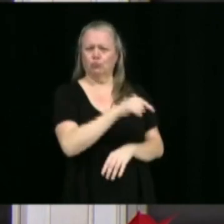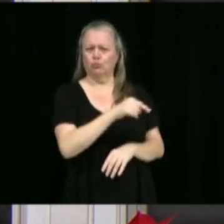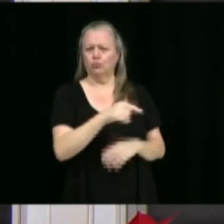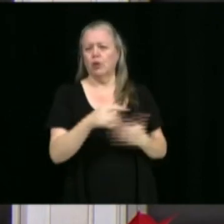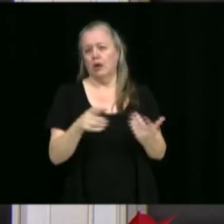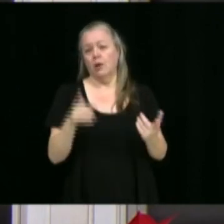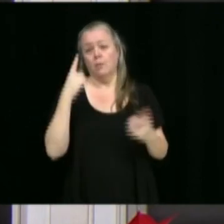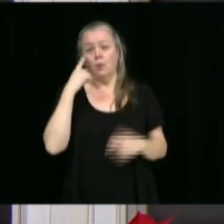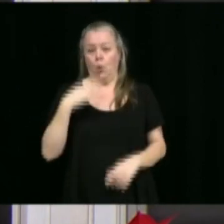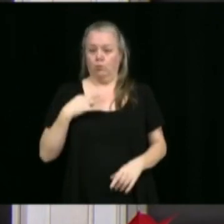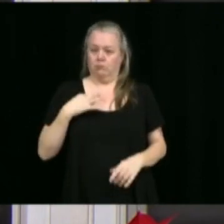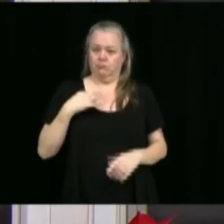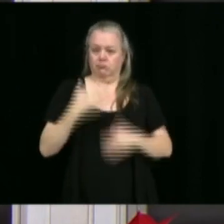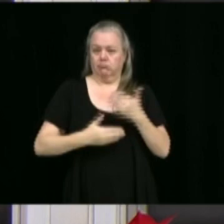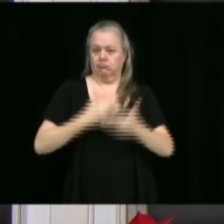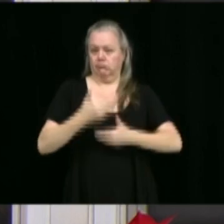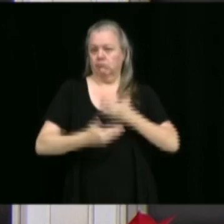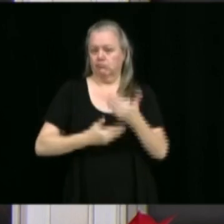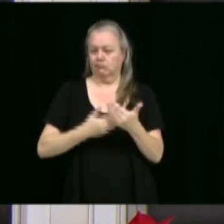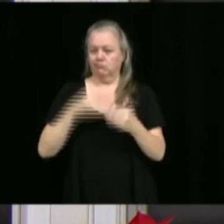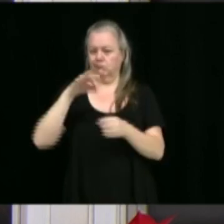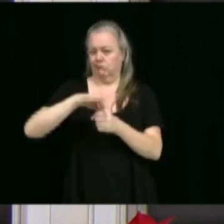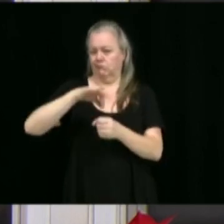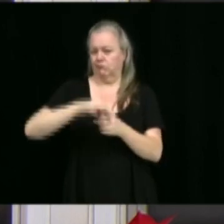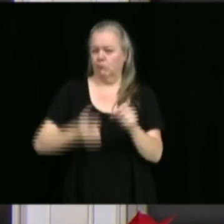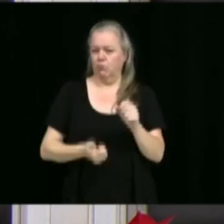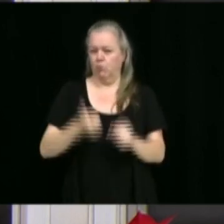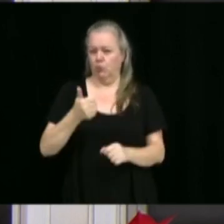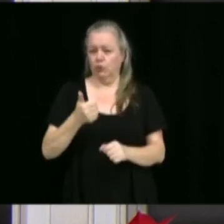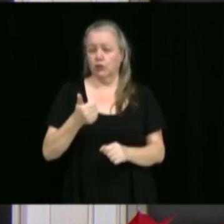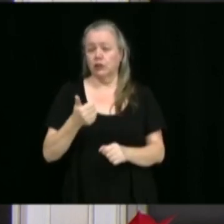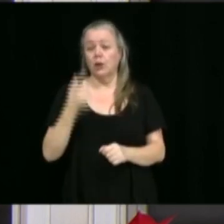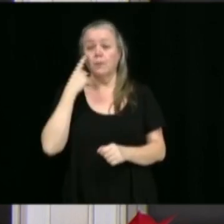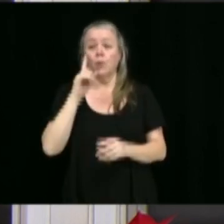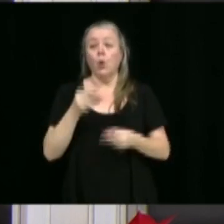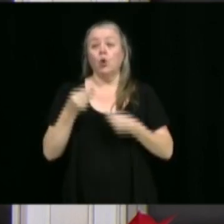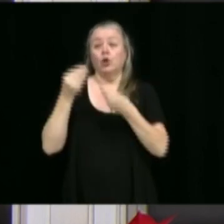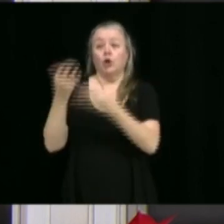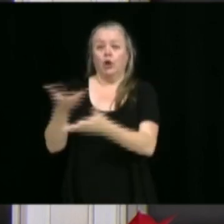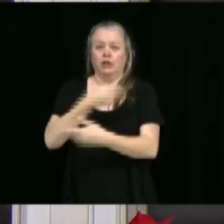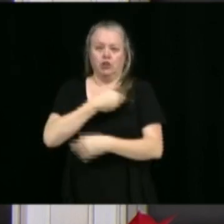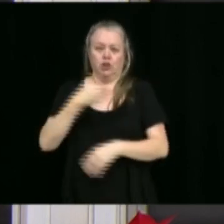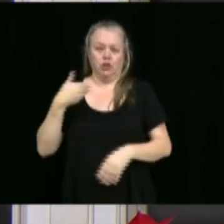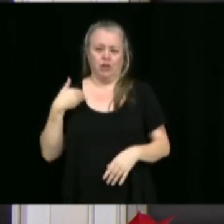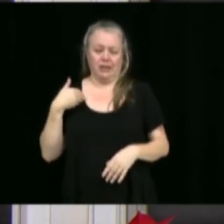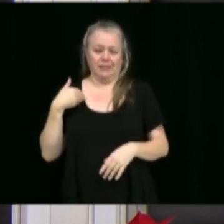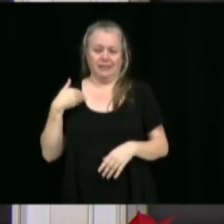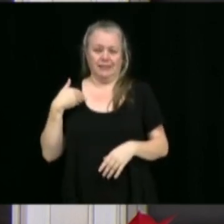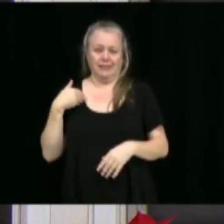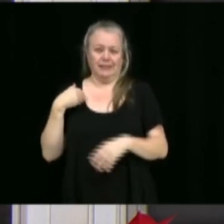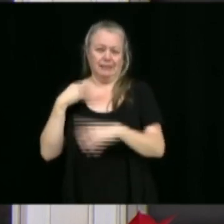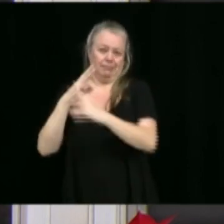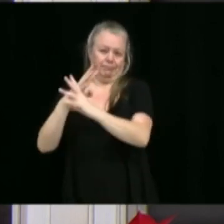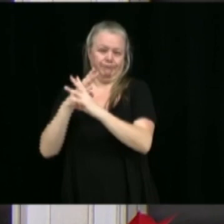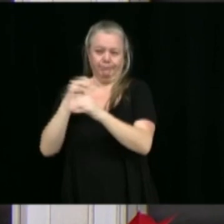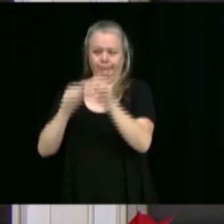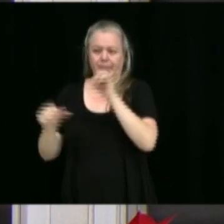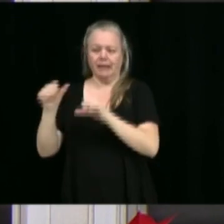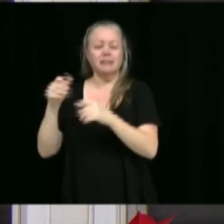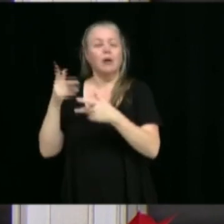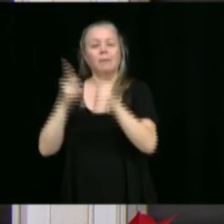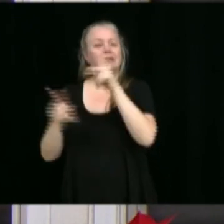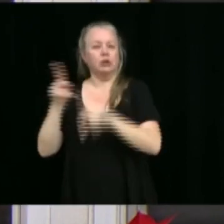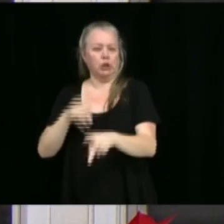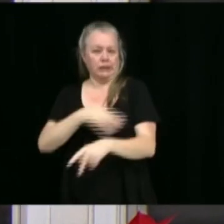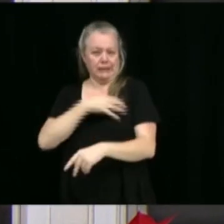sera démocratisé davantage pour que les citoyens puissent transmettre eux-mêmes des candidatures de citoyens d'exception,